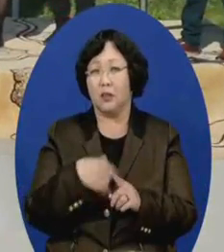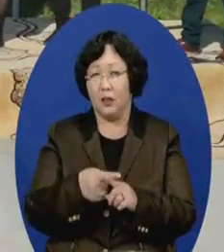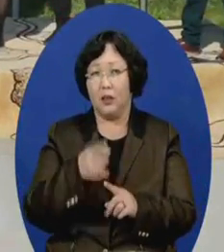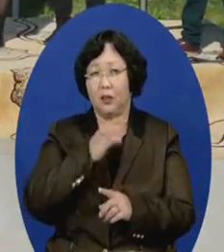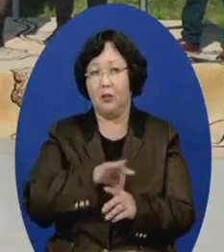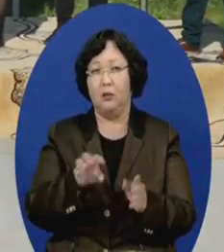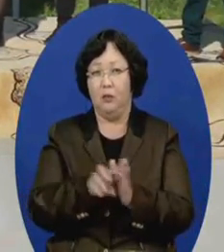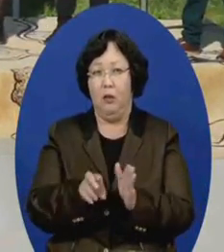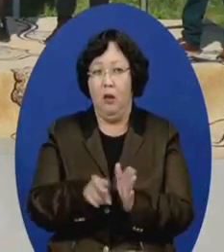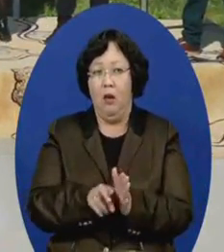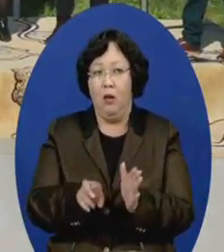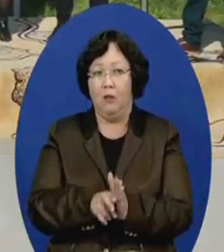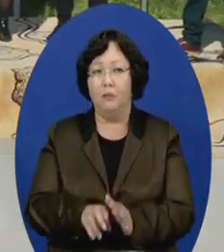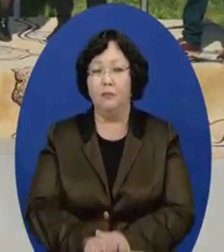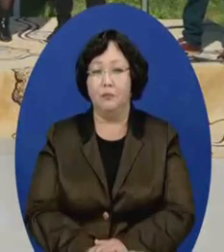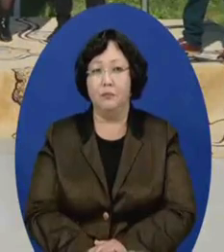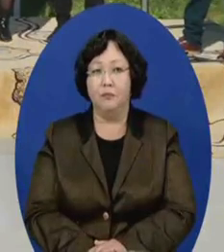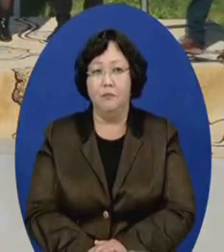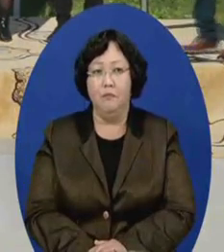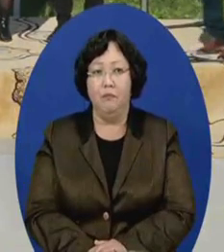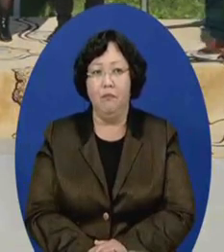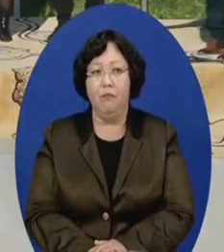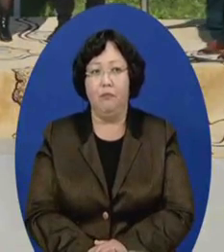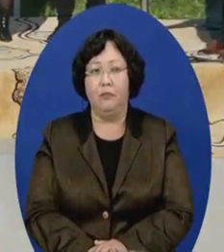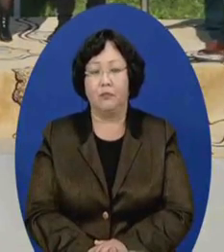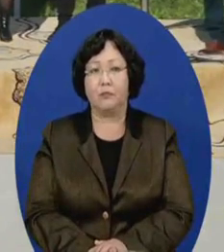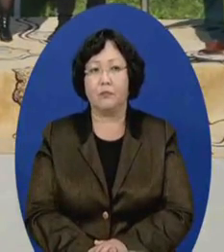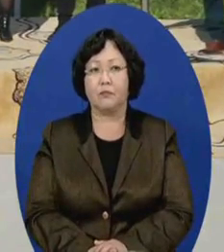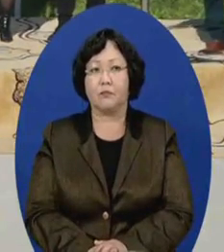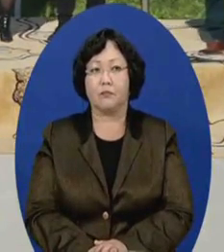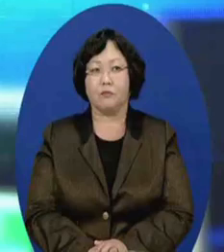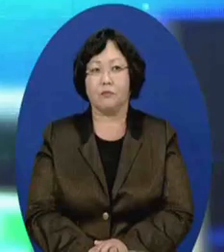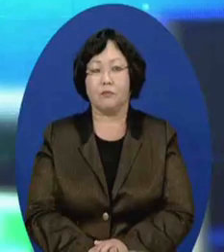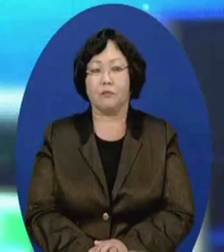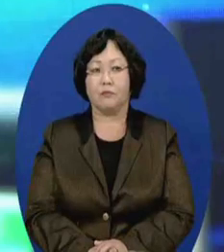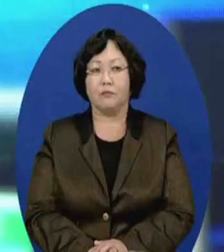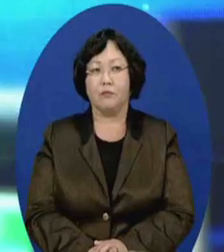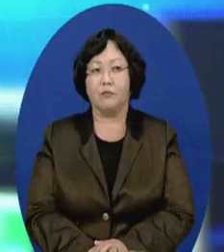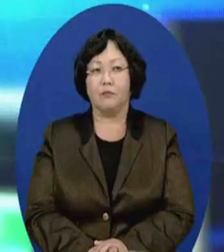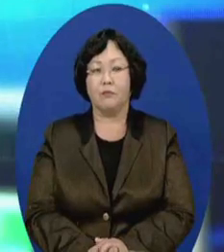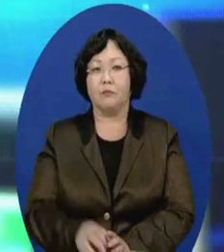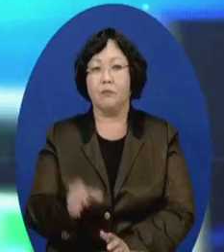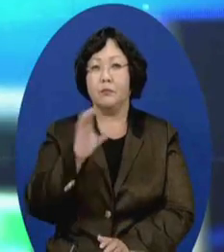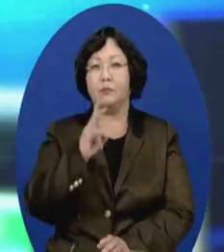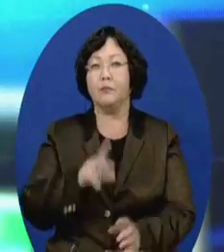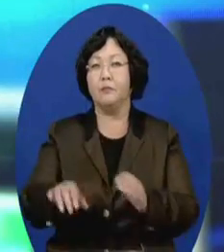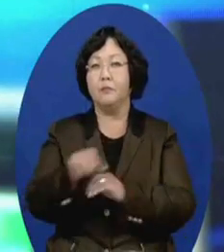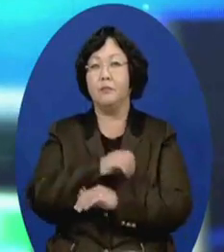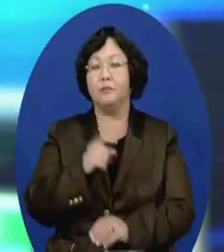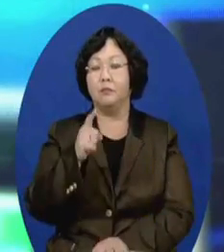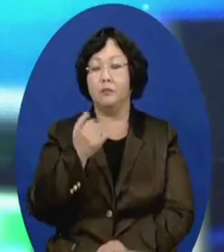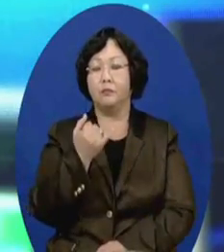дахин ашиглах боломжтой юм байна. Сэлэнг аймгийн Хушаат сумын нутаг дахь